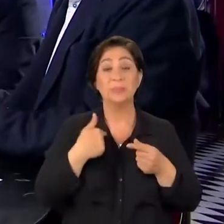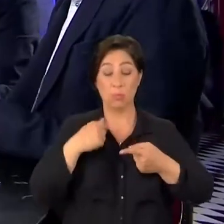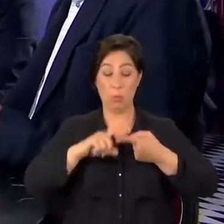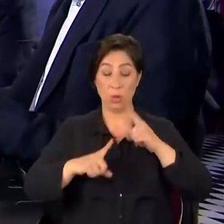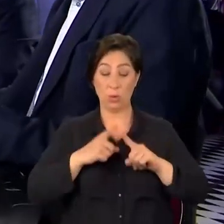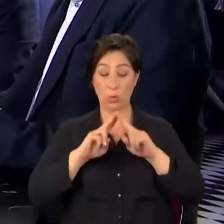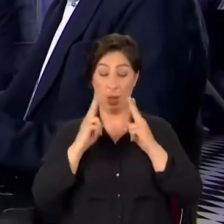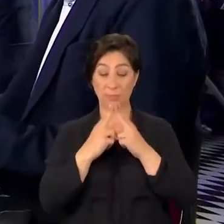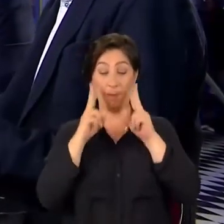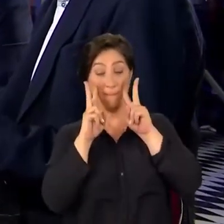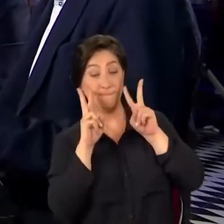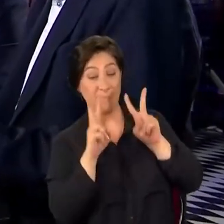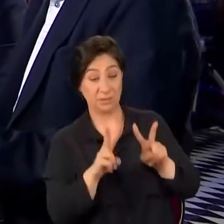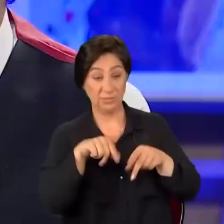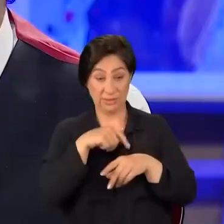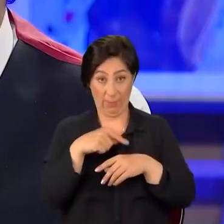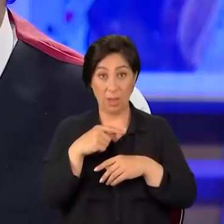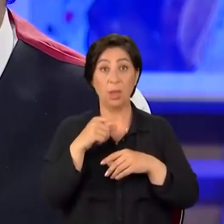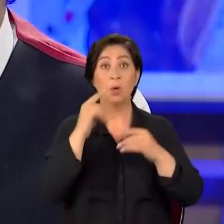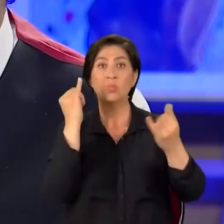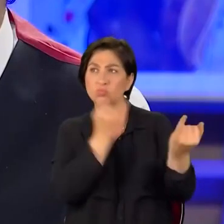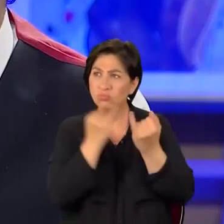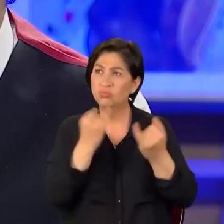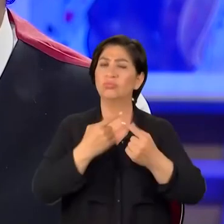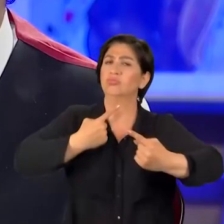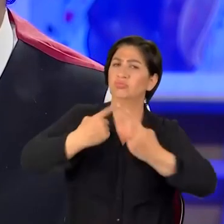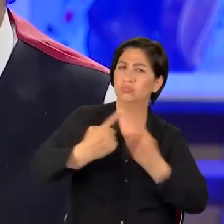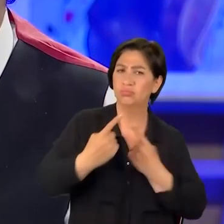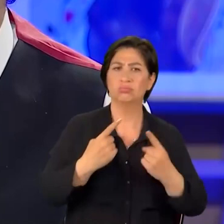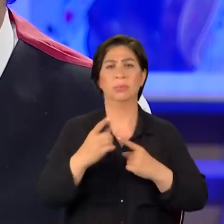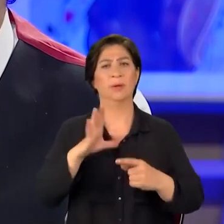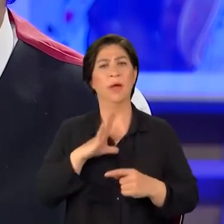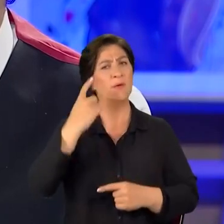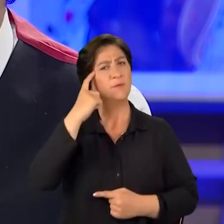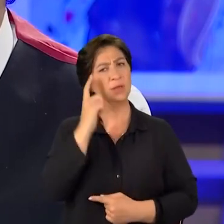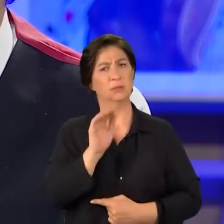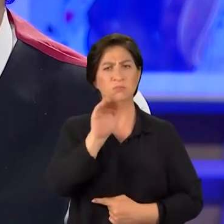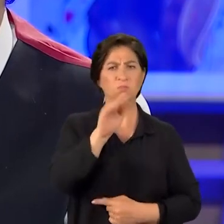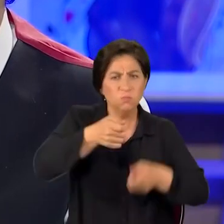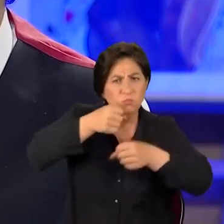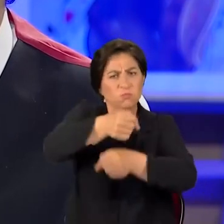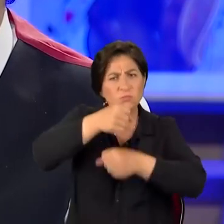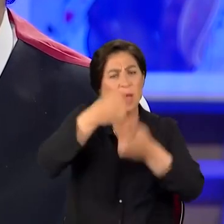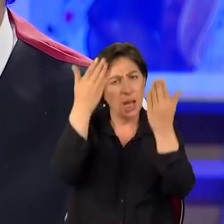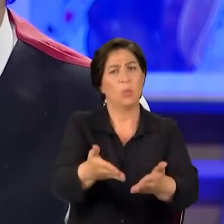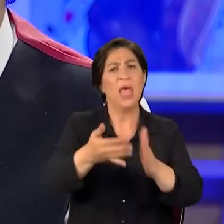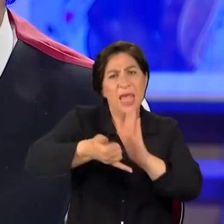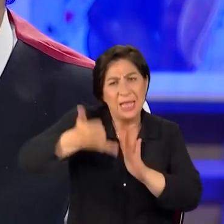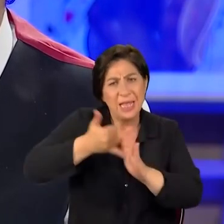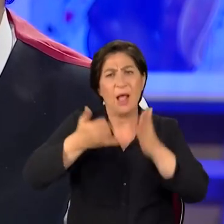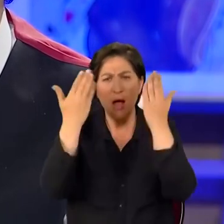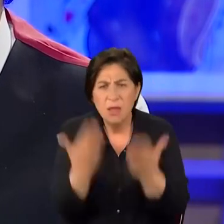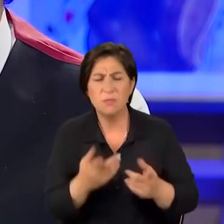zaman, bizim siyaset dünyamız münakaşaya ve münazaraya dayalı. Yani fikrinizi karşı tarafa kabul ettirmeye dayalı. İkna ve